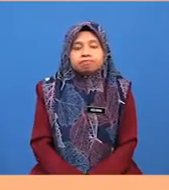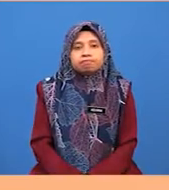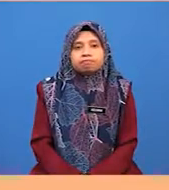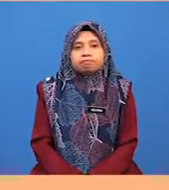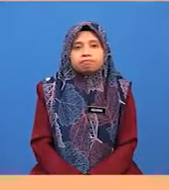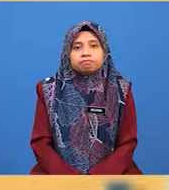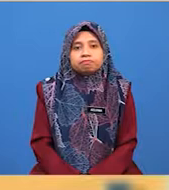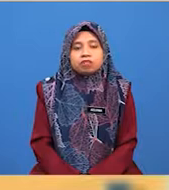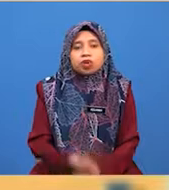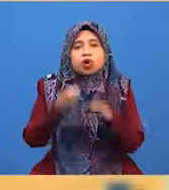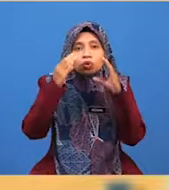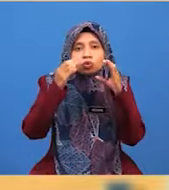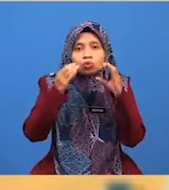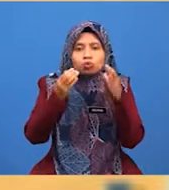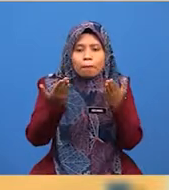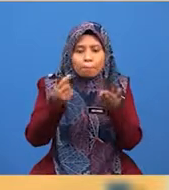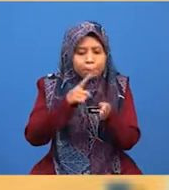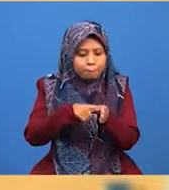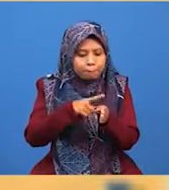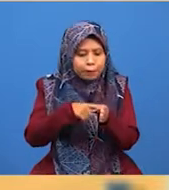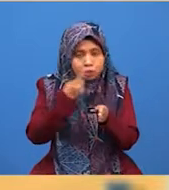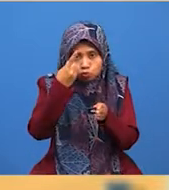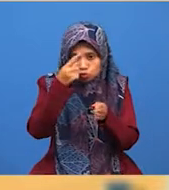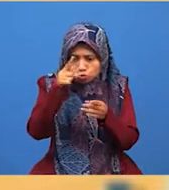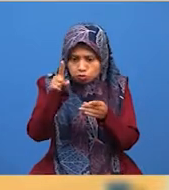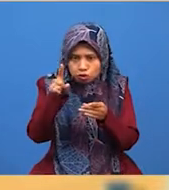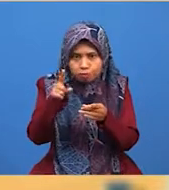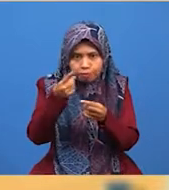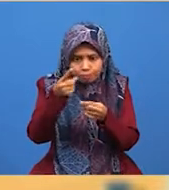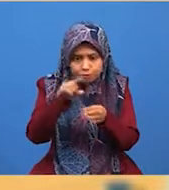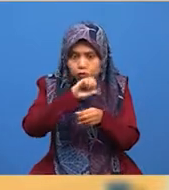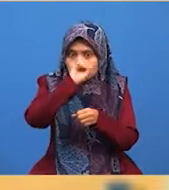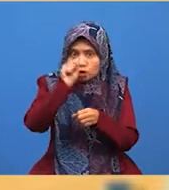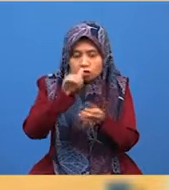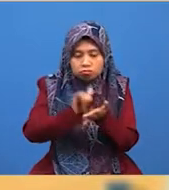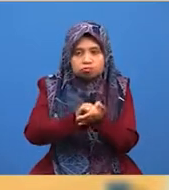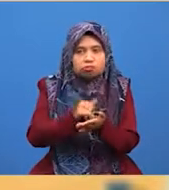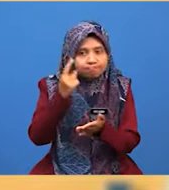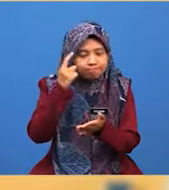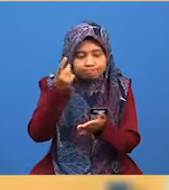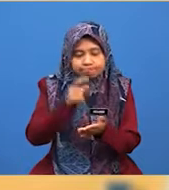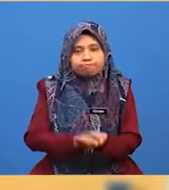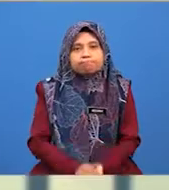Baik, cikgu bagi masa untuk kamu menjawab soalan tadi.